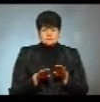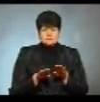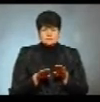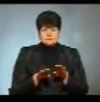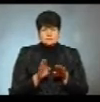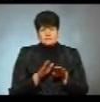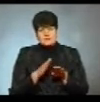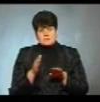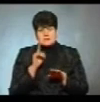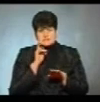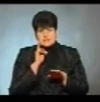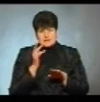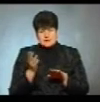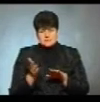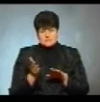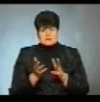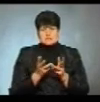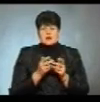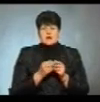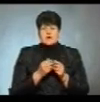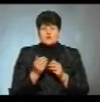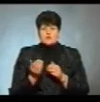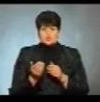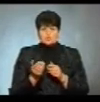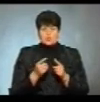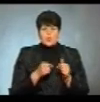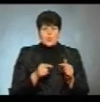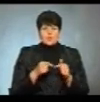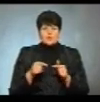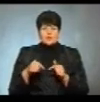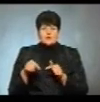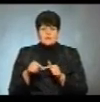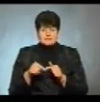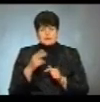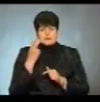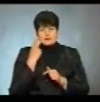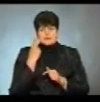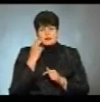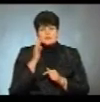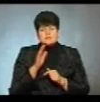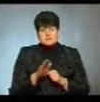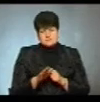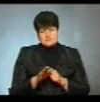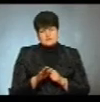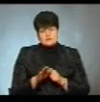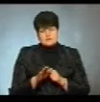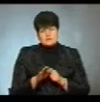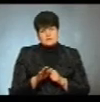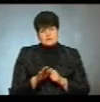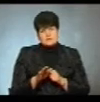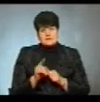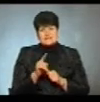на бік Зеленського за рахунок саме округів, які традиційно, за